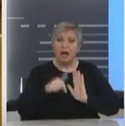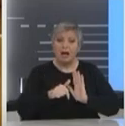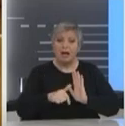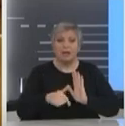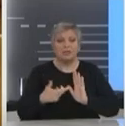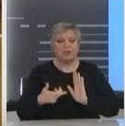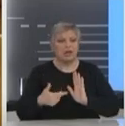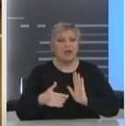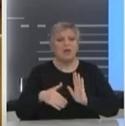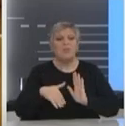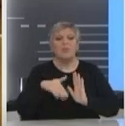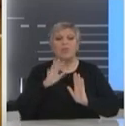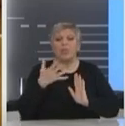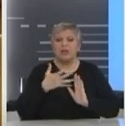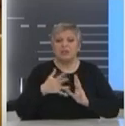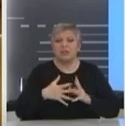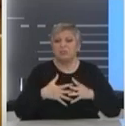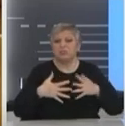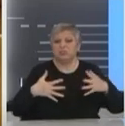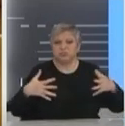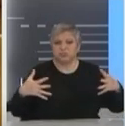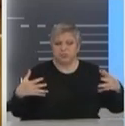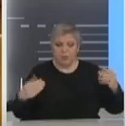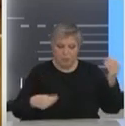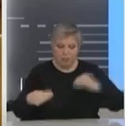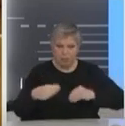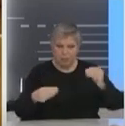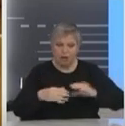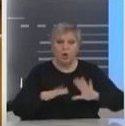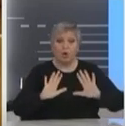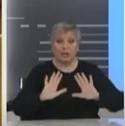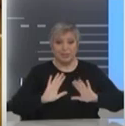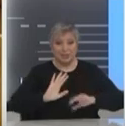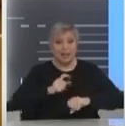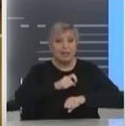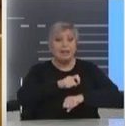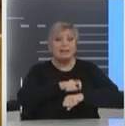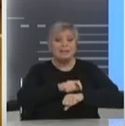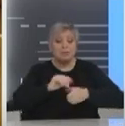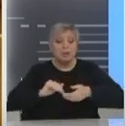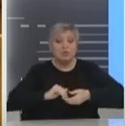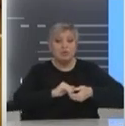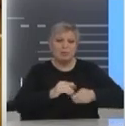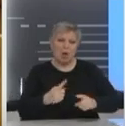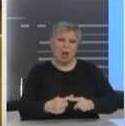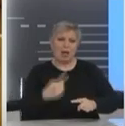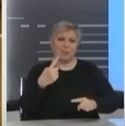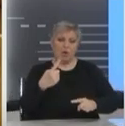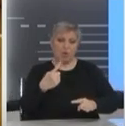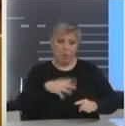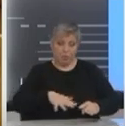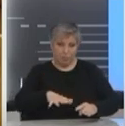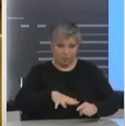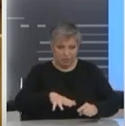είναι ευρύτερης τοπικής εμβέλειας, όταν συγκαλείται Γενική Συνέλευση για να λάβει απόφαση για απεργία,